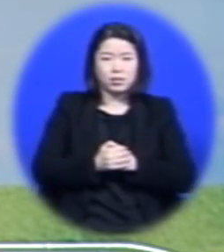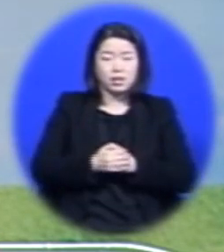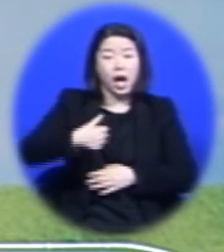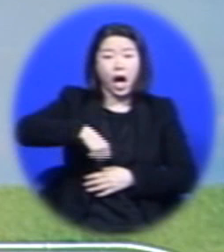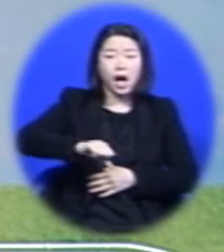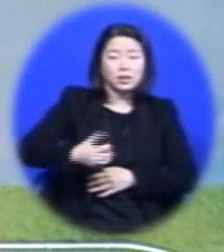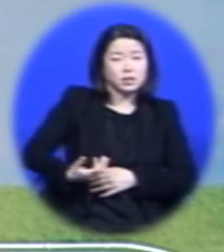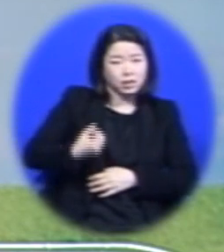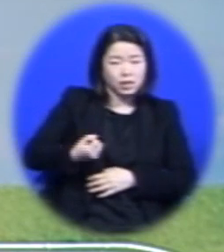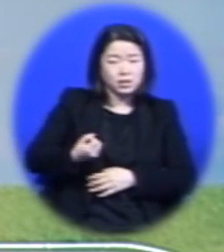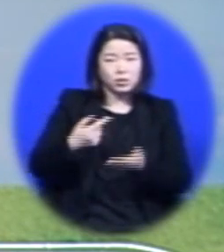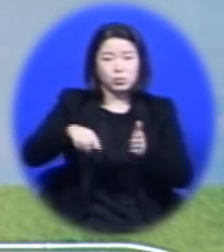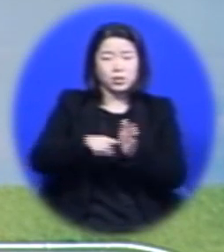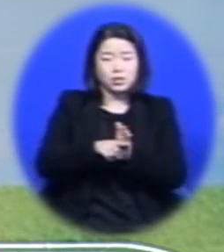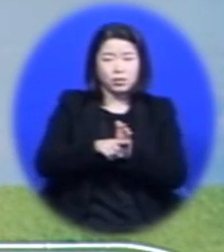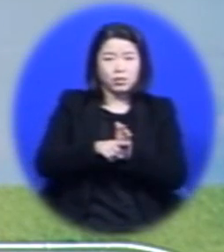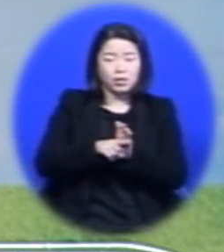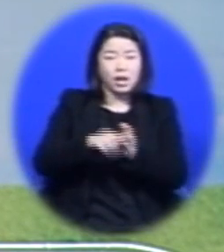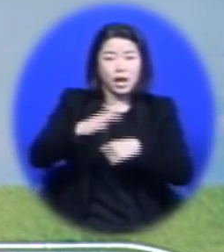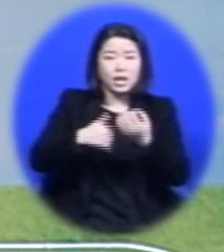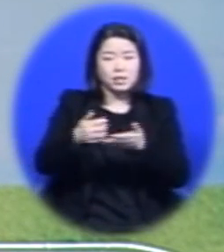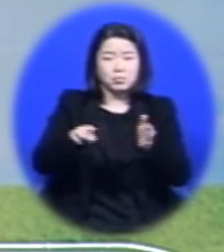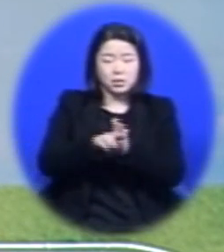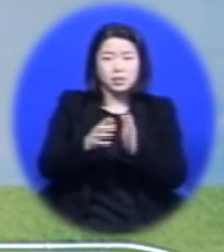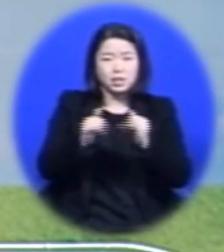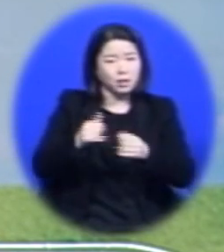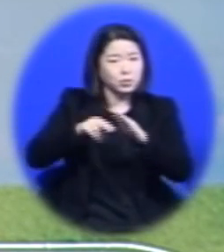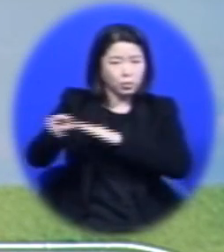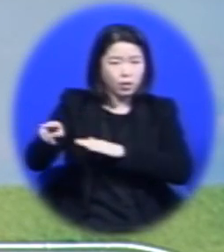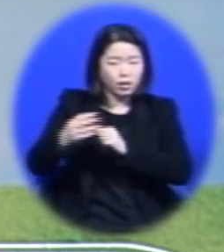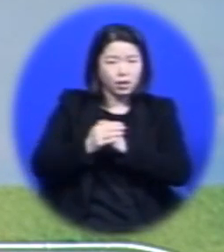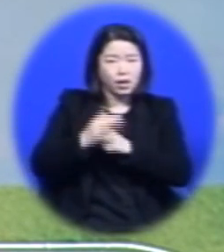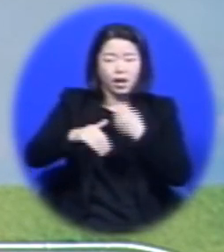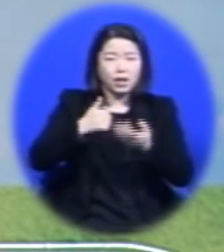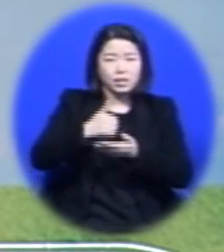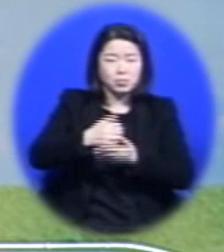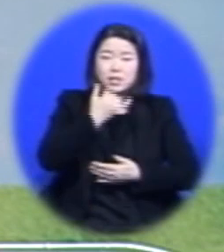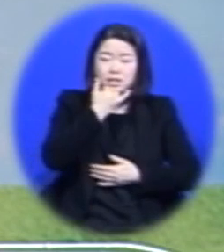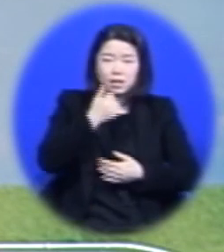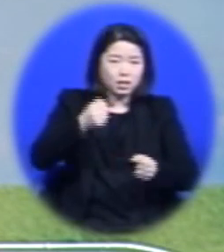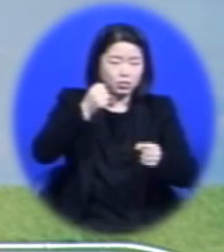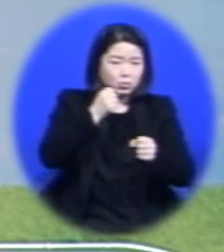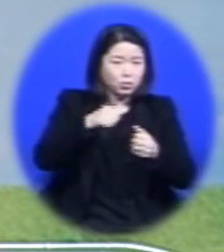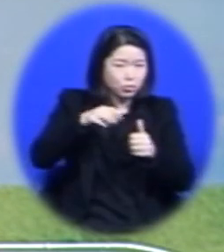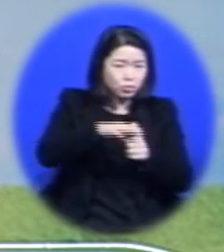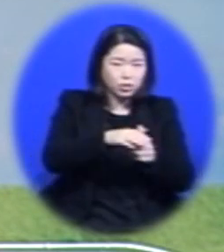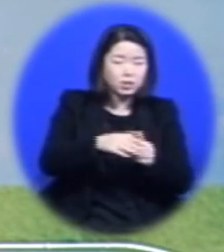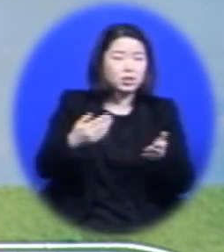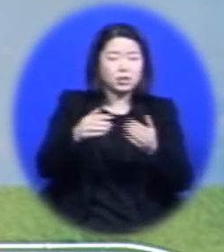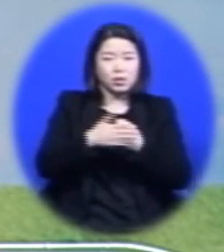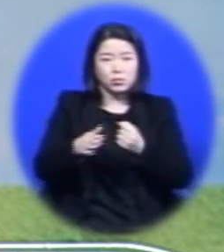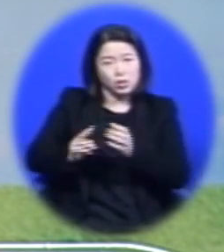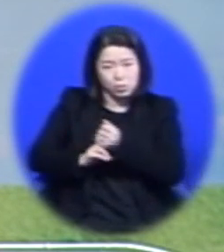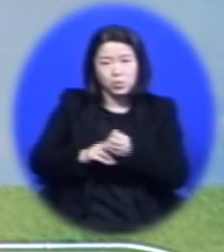아들을 얻으려고 하나님이 든 사람은 도망가야 g 하나님이 죽이려고 하니까 빨리 숨기고 도망가 해 줘 내 아브라함은